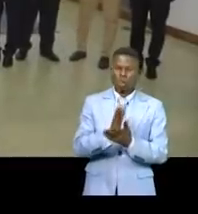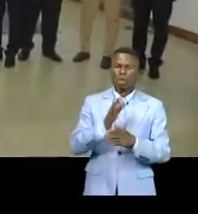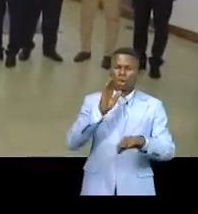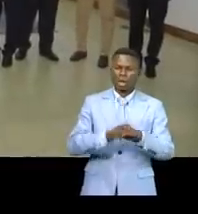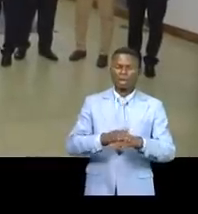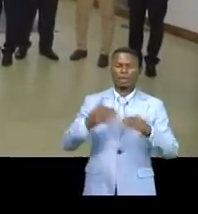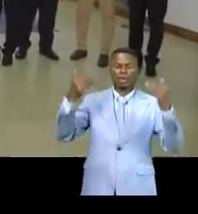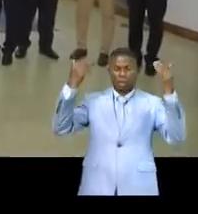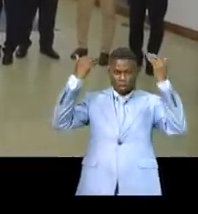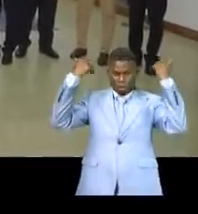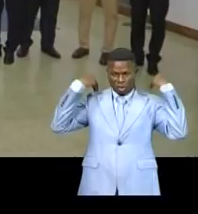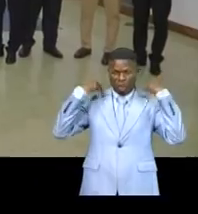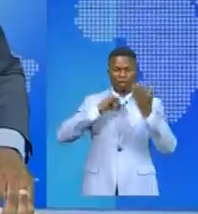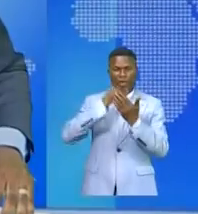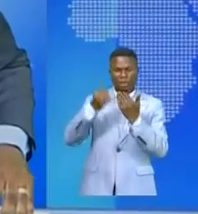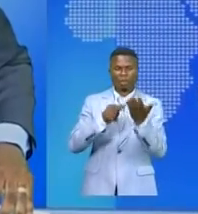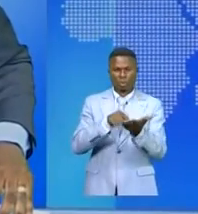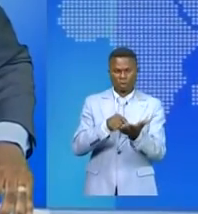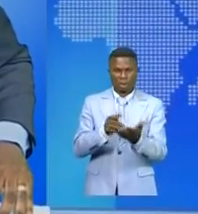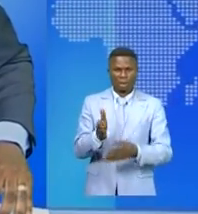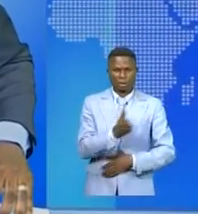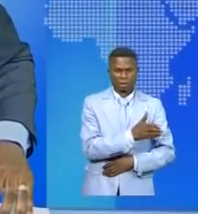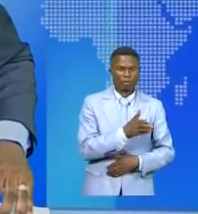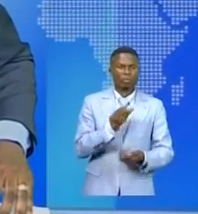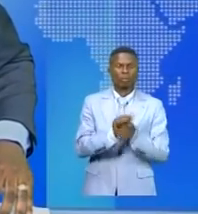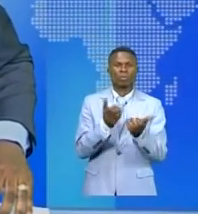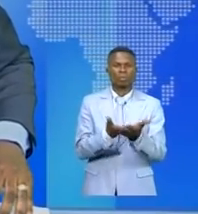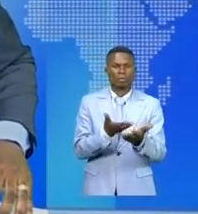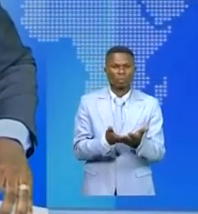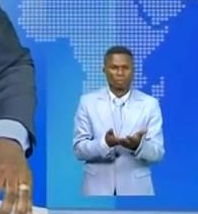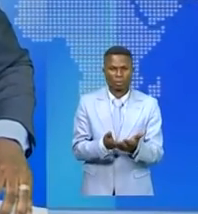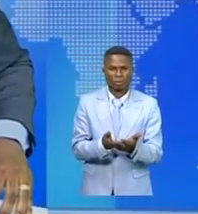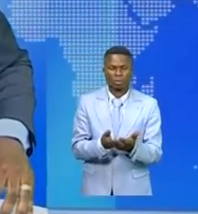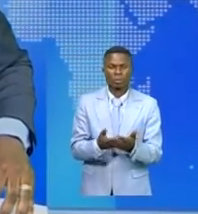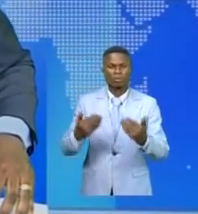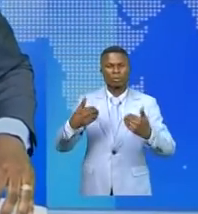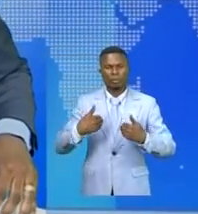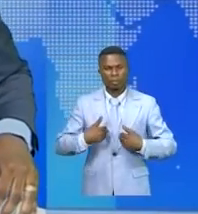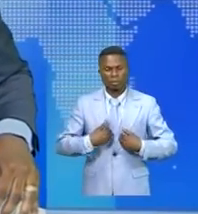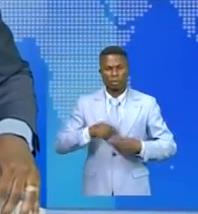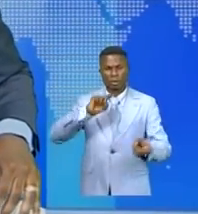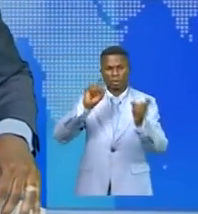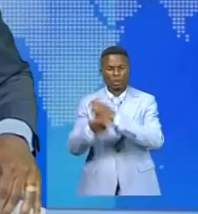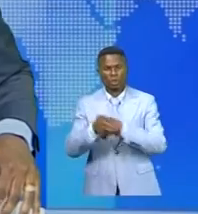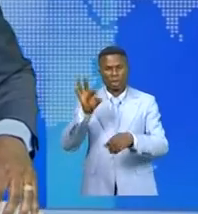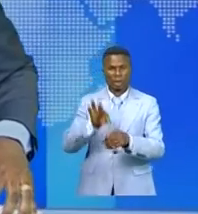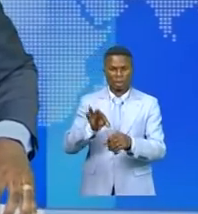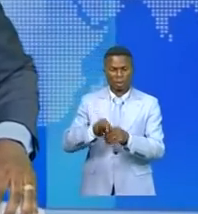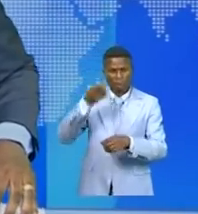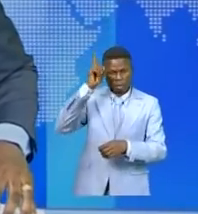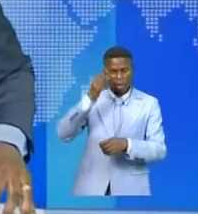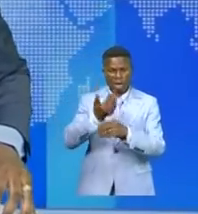les initiateurs du dit projet. Et cette question, doit-on procéder par des réformes électorales prioritaires